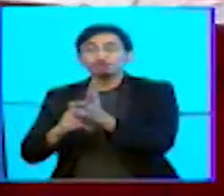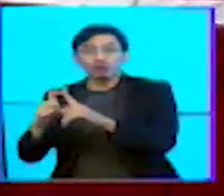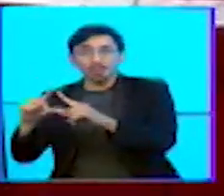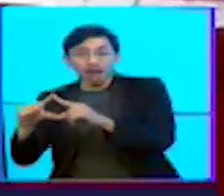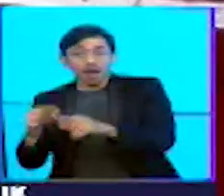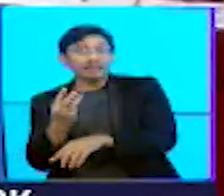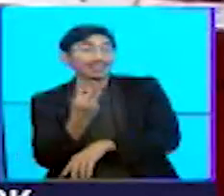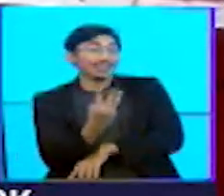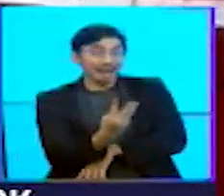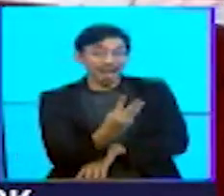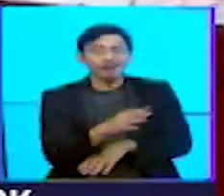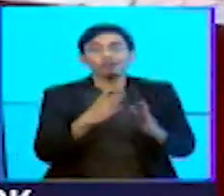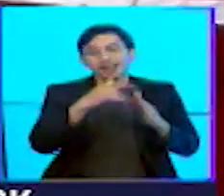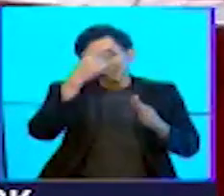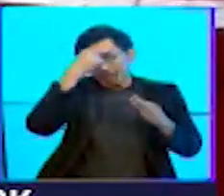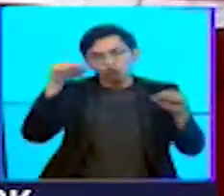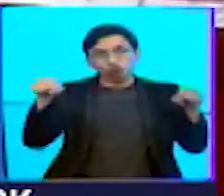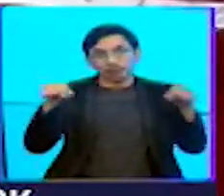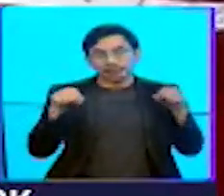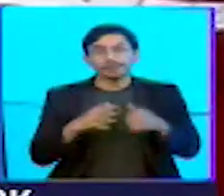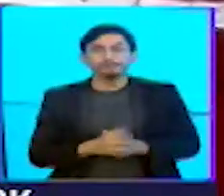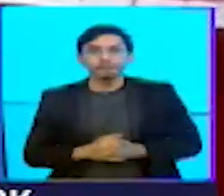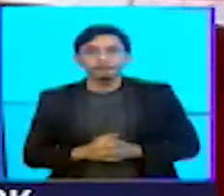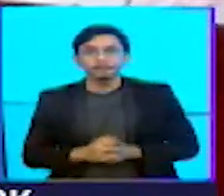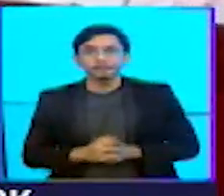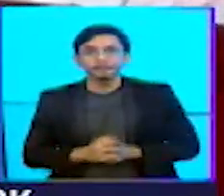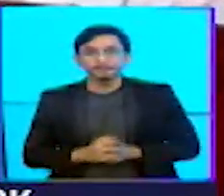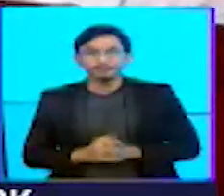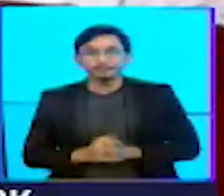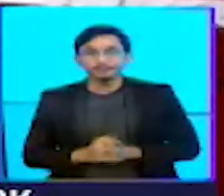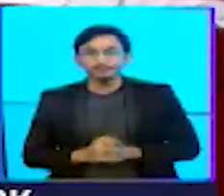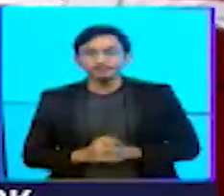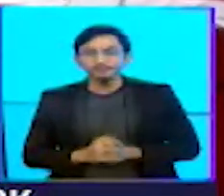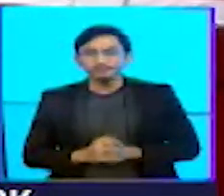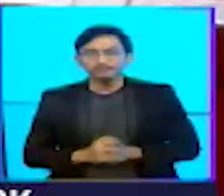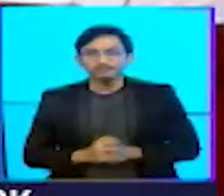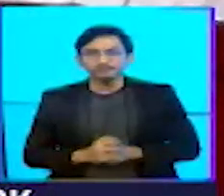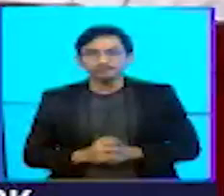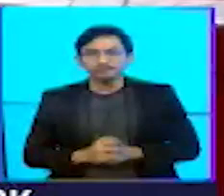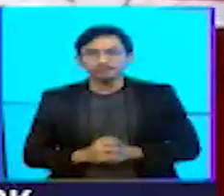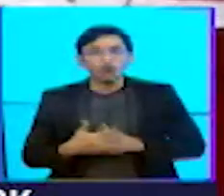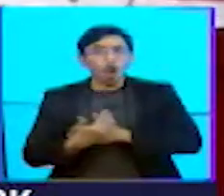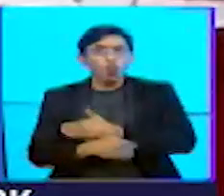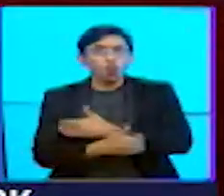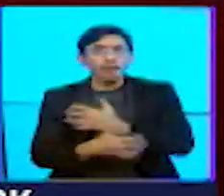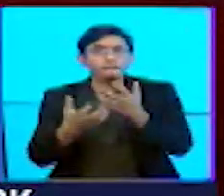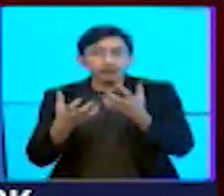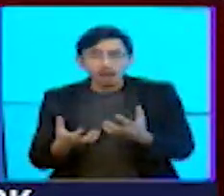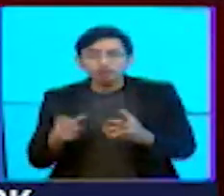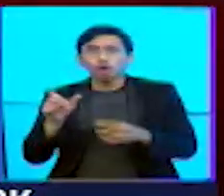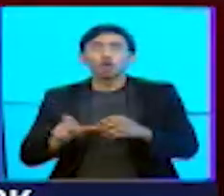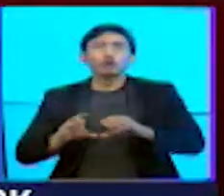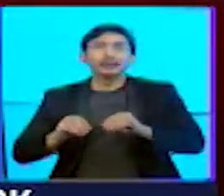Yang parah itu memang karyawan ya, jadi luka bakar sekitar 27%, daerah muka dan lengan.